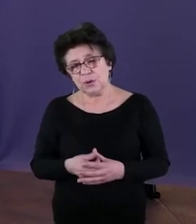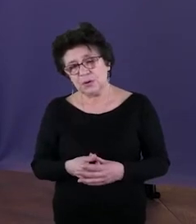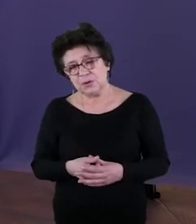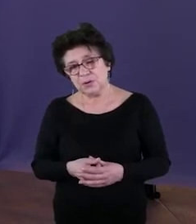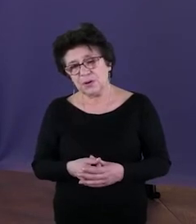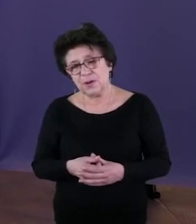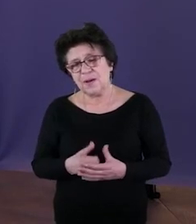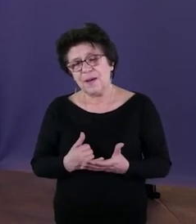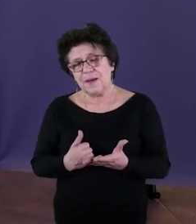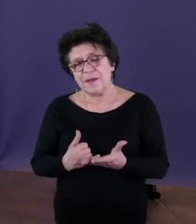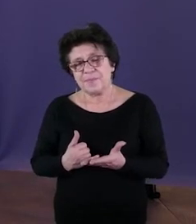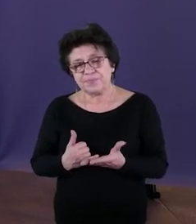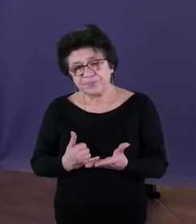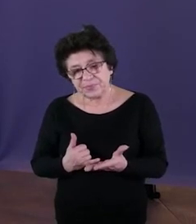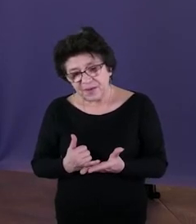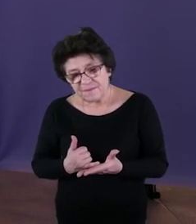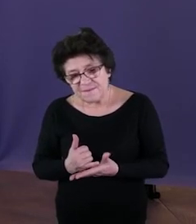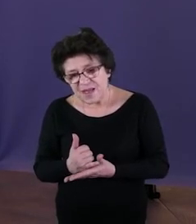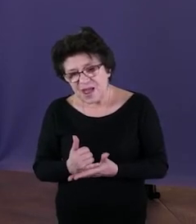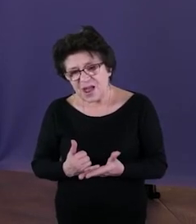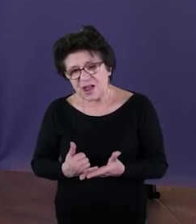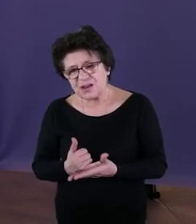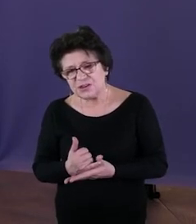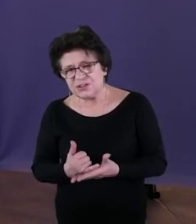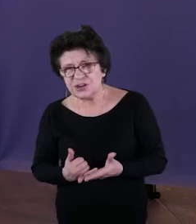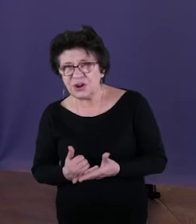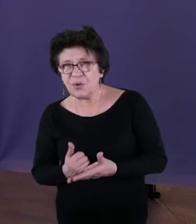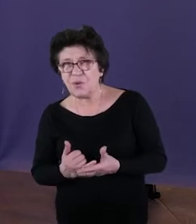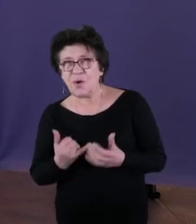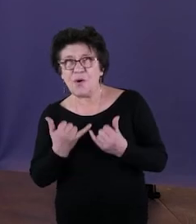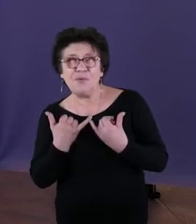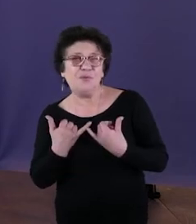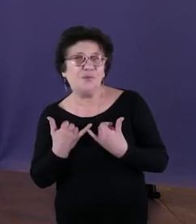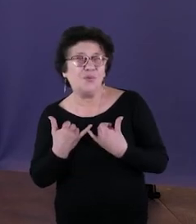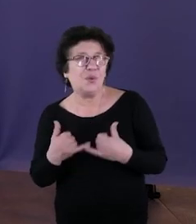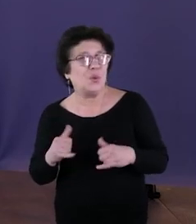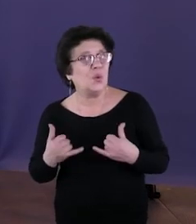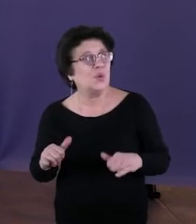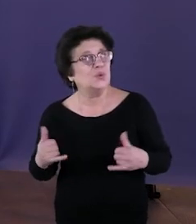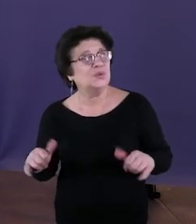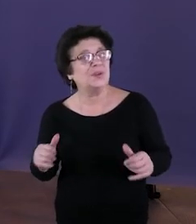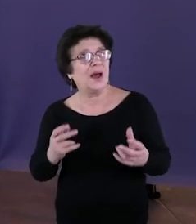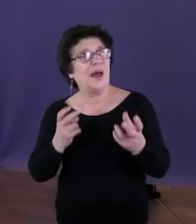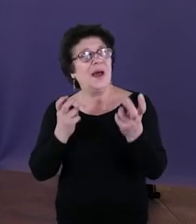wierzył w bardzo wiele teorii takich dotyczących